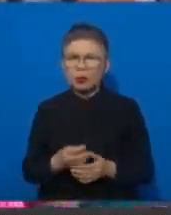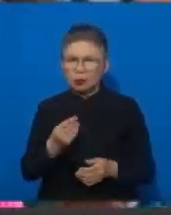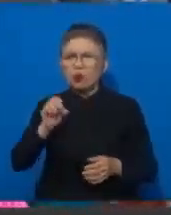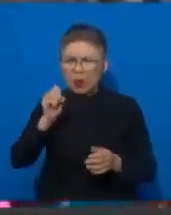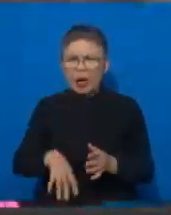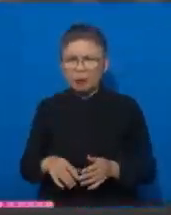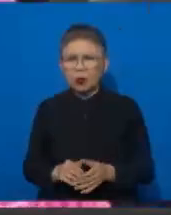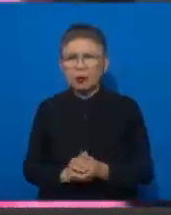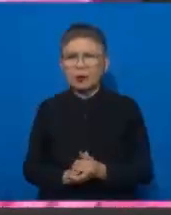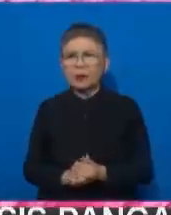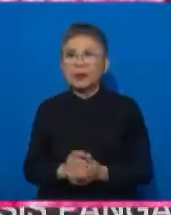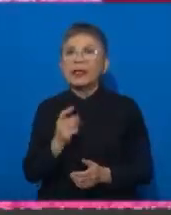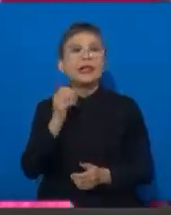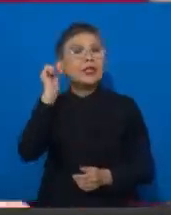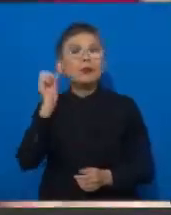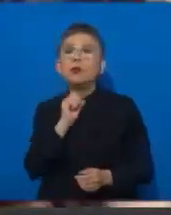Bantu. Apa yang dibeli, Bu?